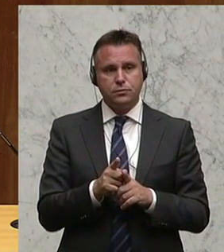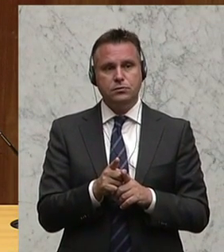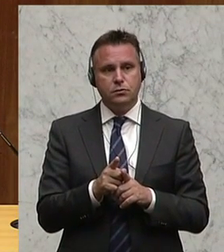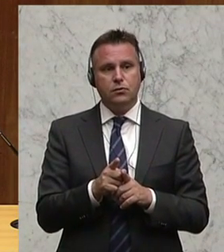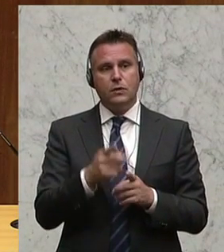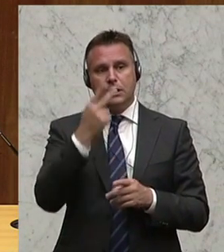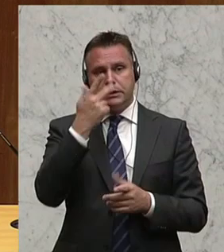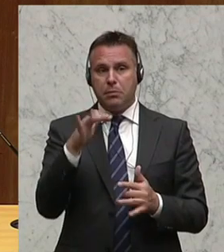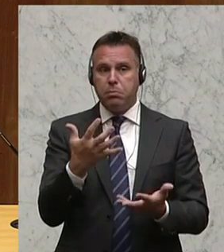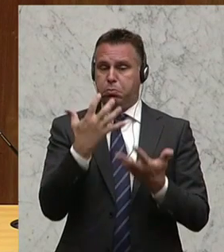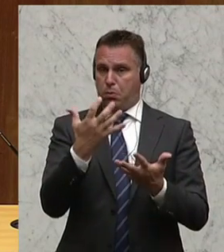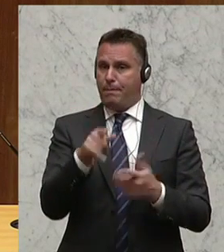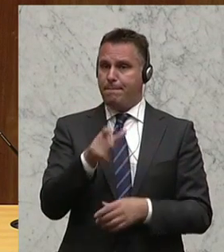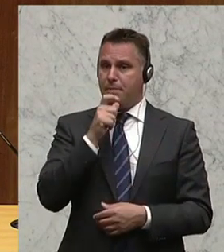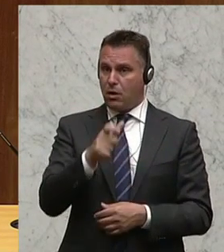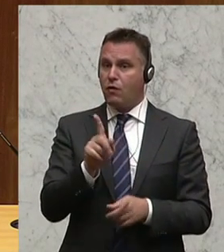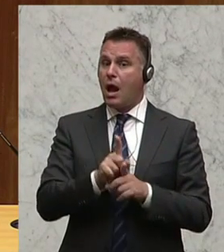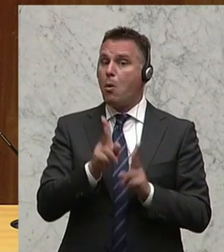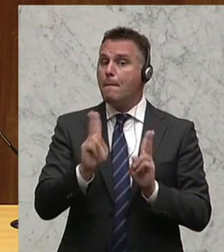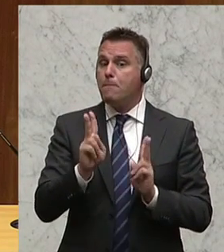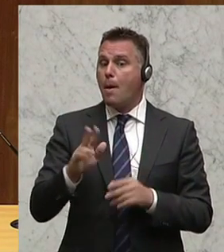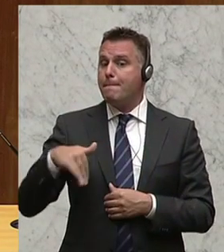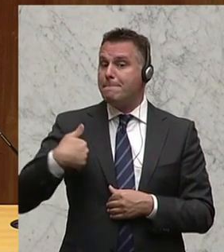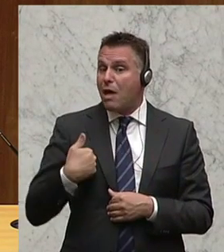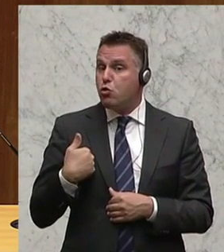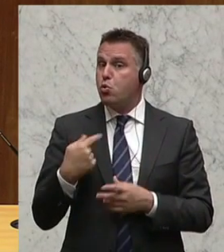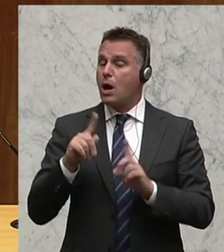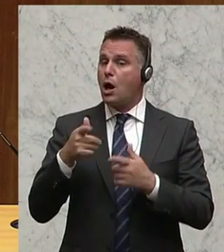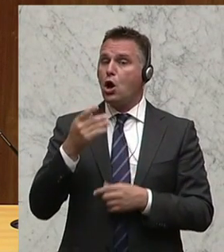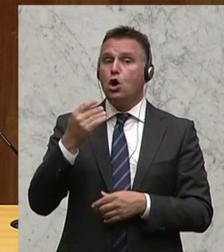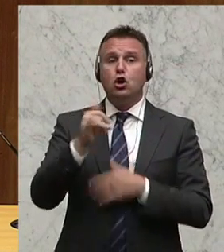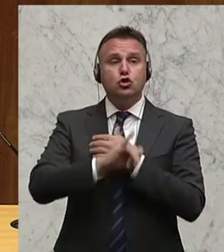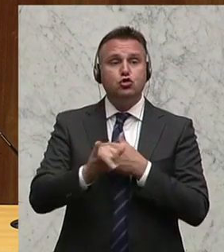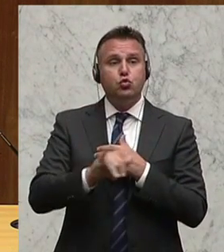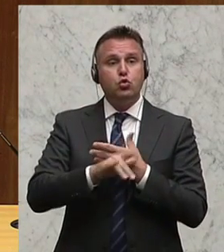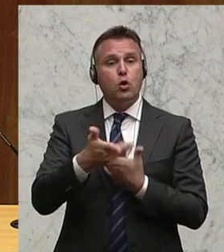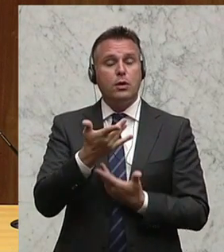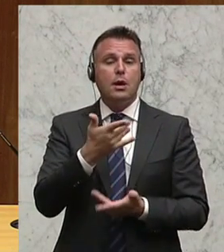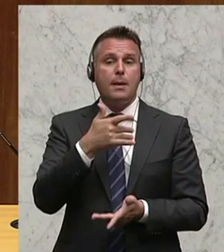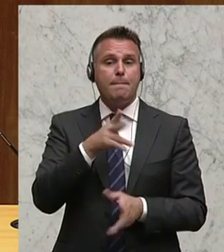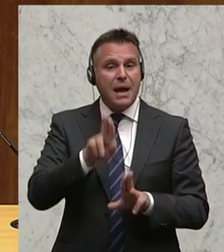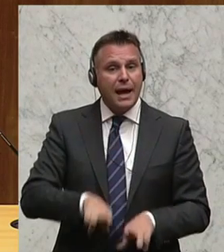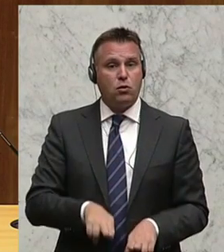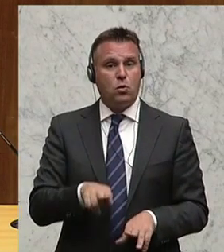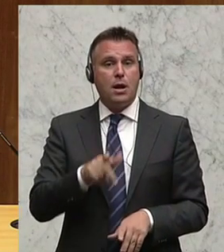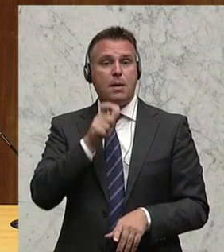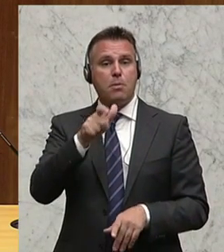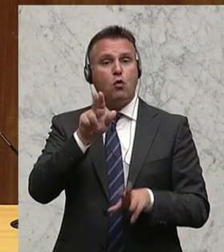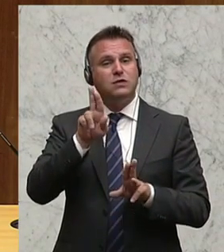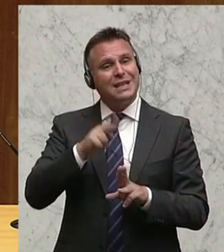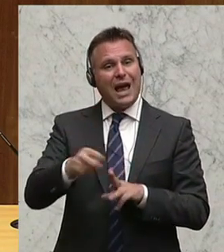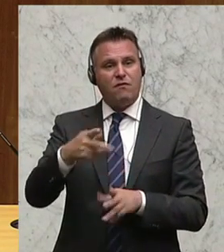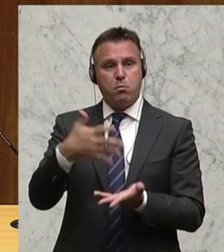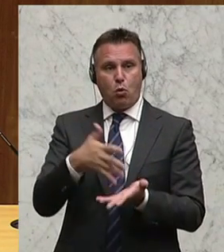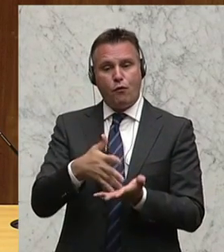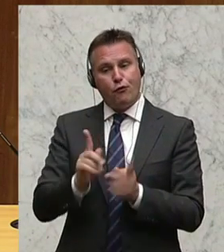auch durch den Zugang mit Matura, Studienberechtigung oder Berufsreifeprüfung. Ich